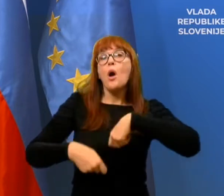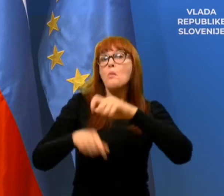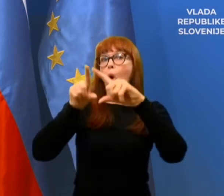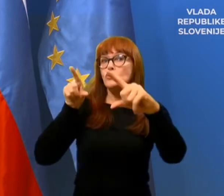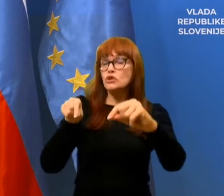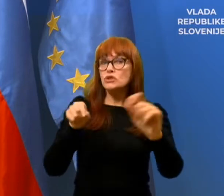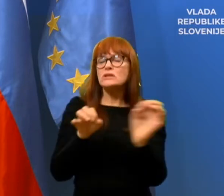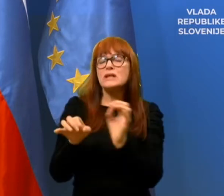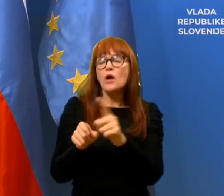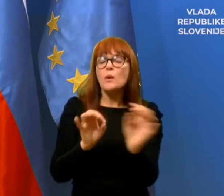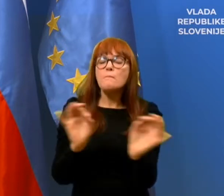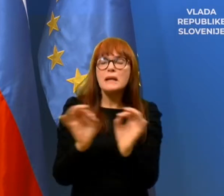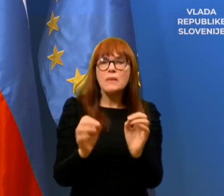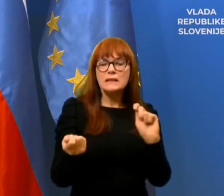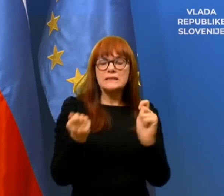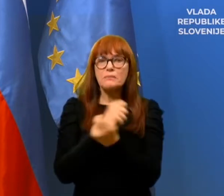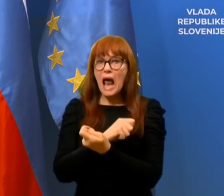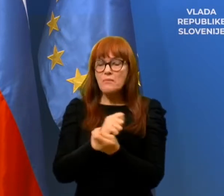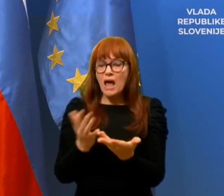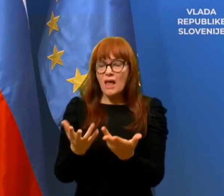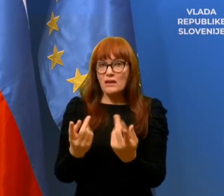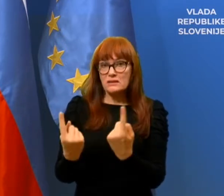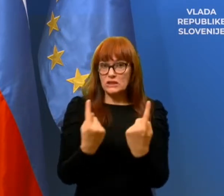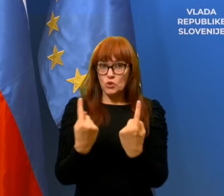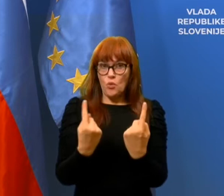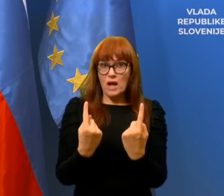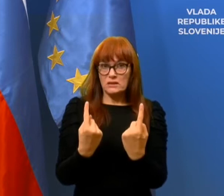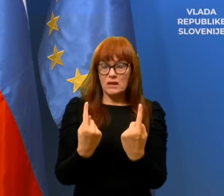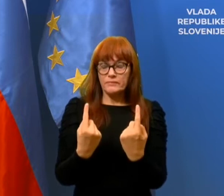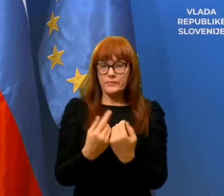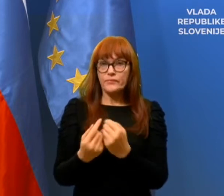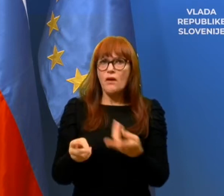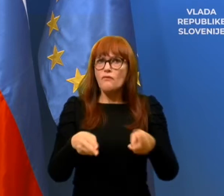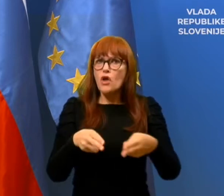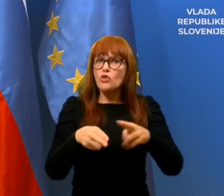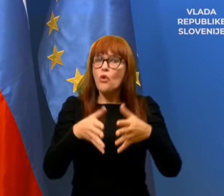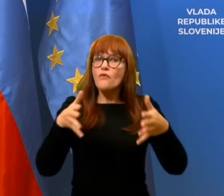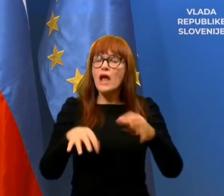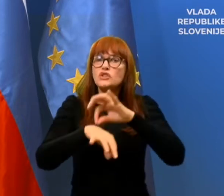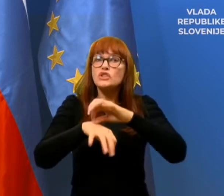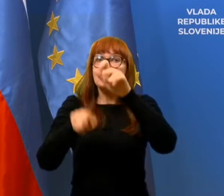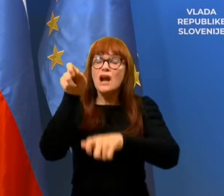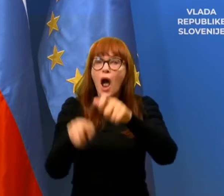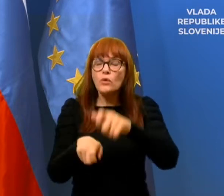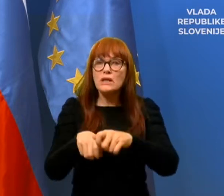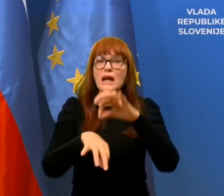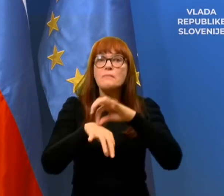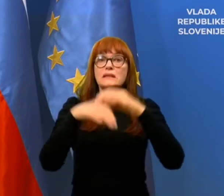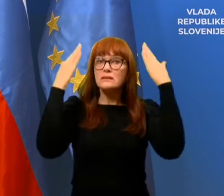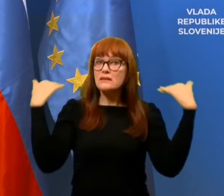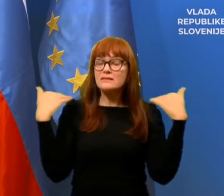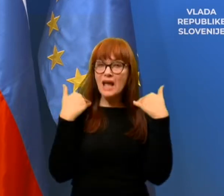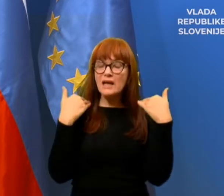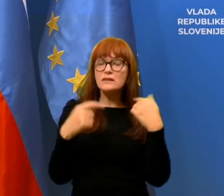bi se pripravili na spremenjene razmere. Vedno več je zdravnikov in medicinskih sester, tako